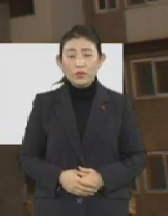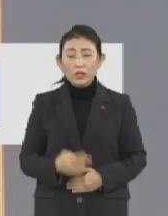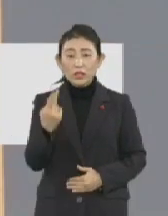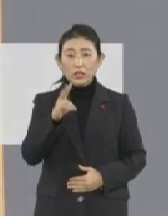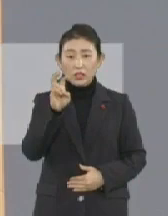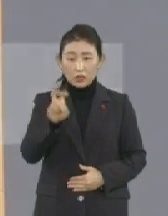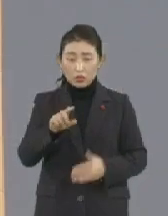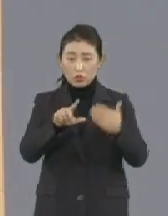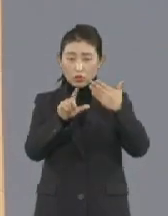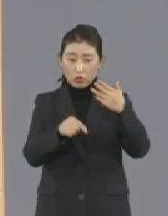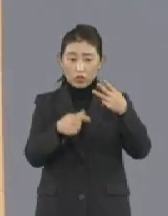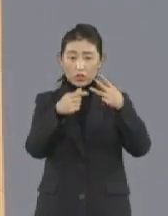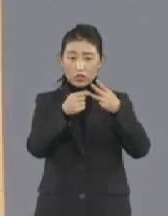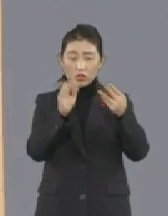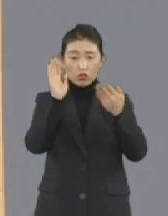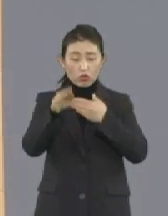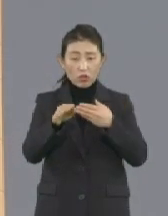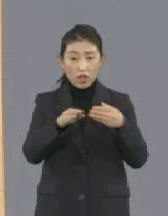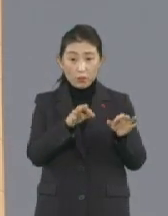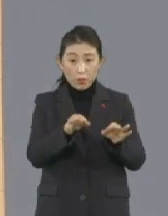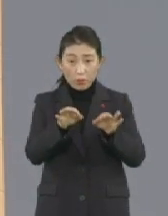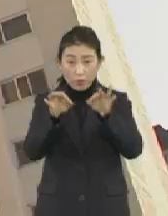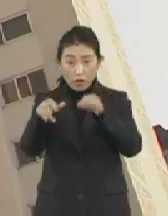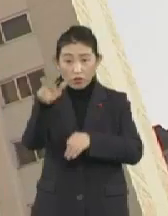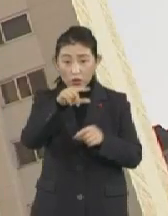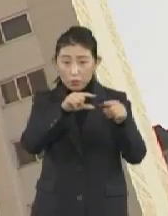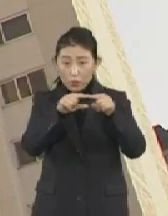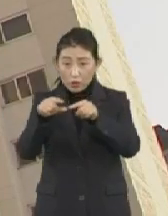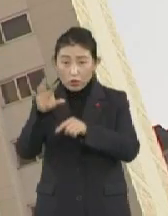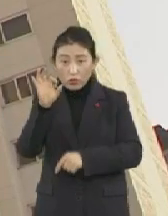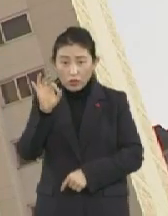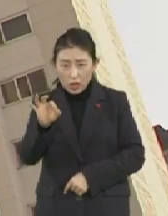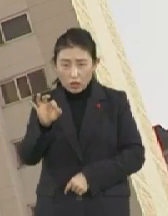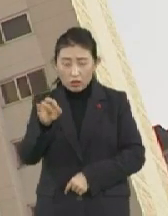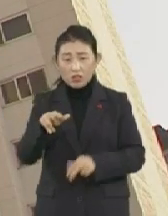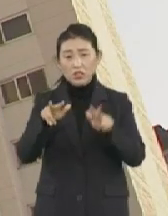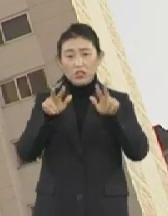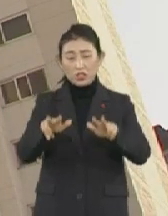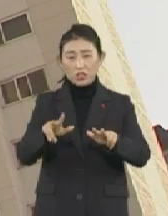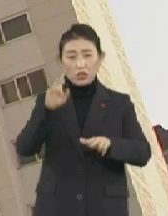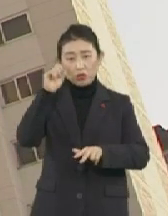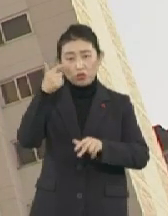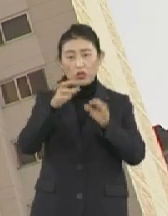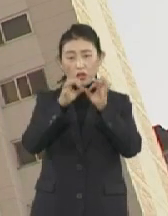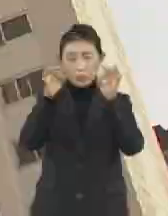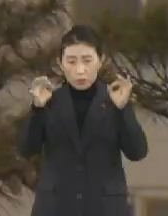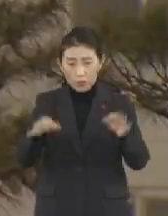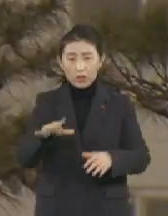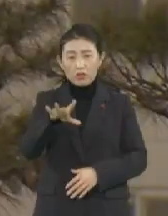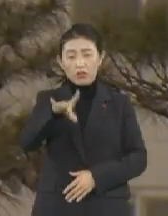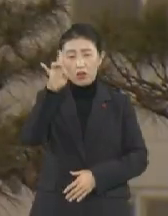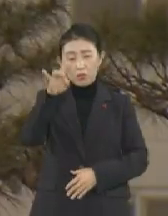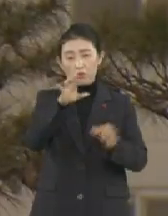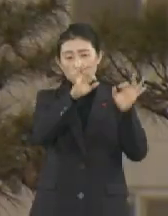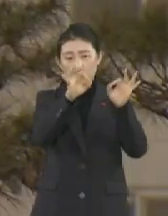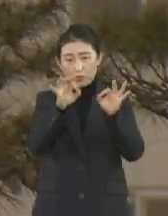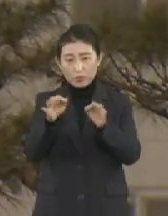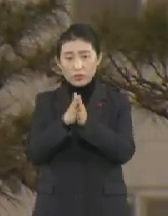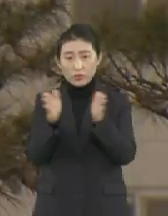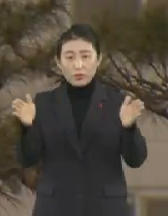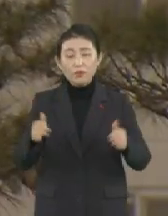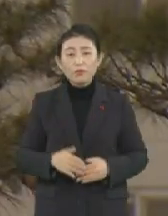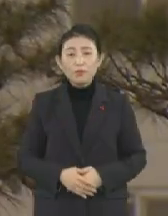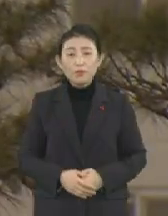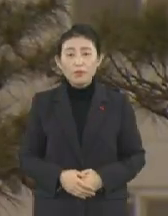2020 년 9 월 3 쪼 이후 상승세를 보이던 전국 평균 아파트 가격도 16개월 만에 처음으로 보합 전환했습니다